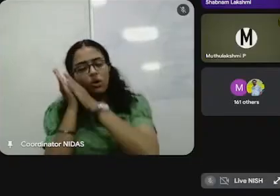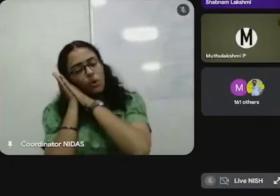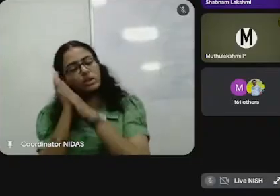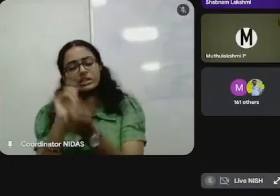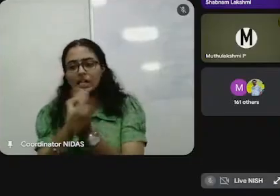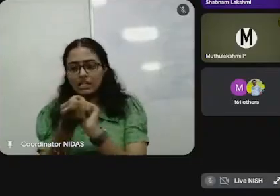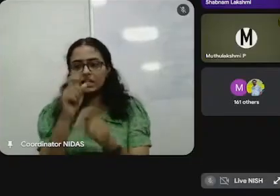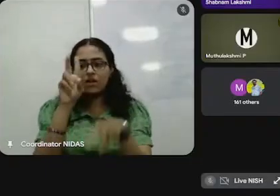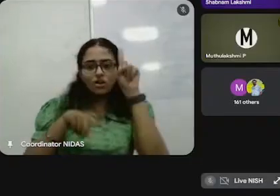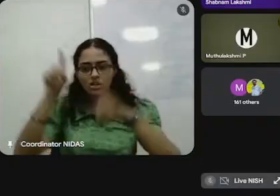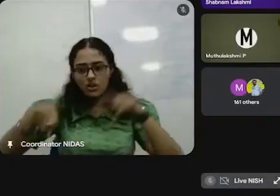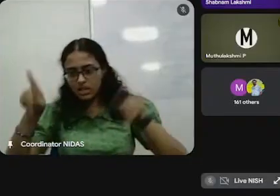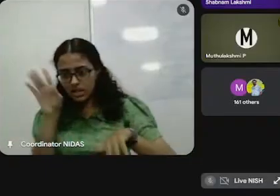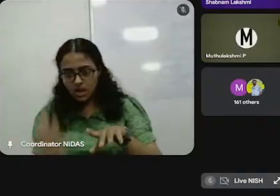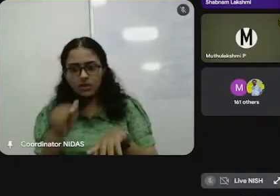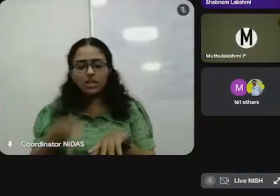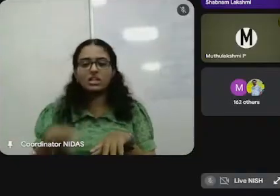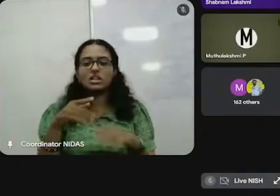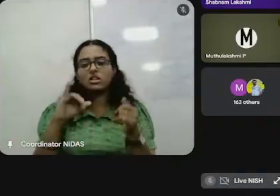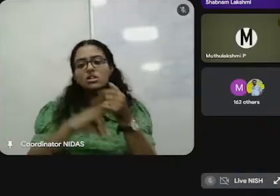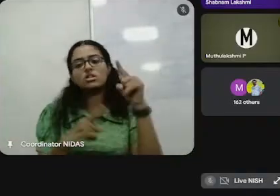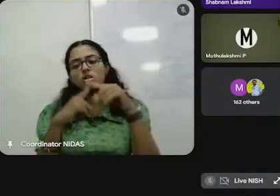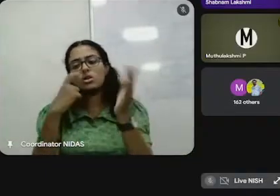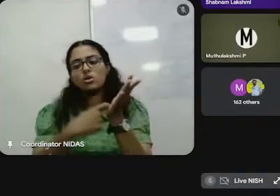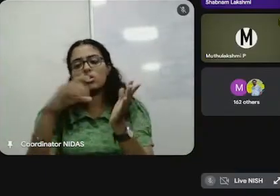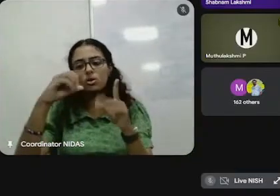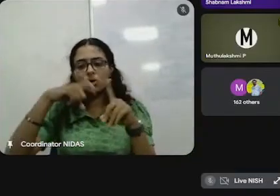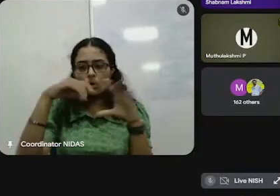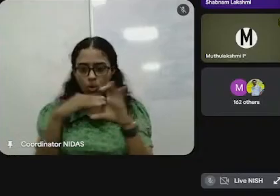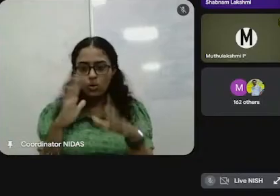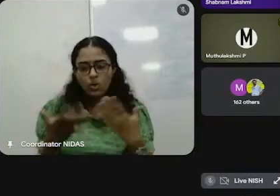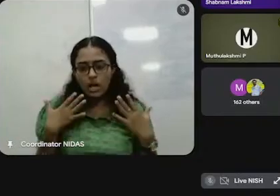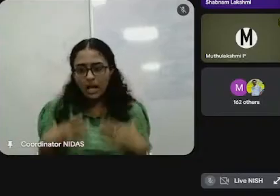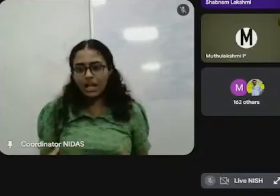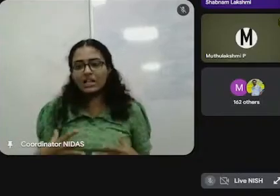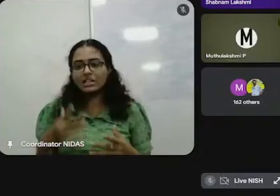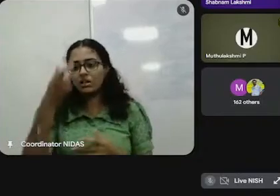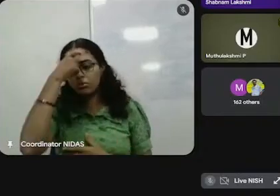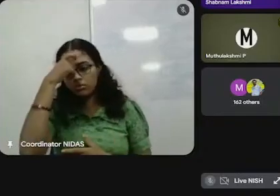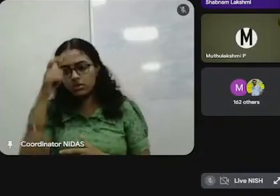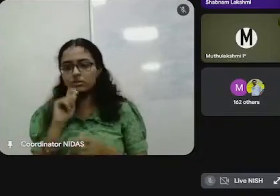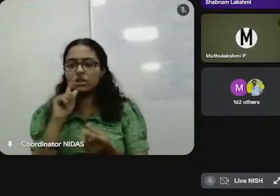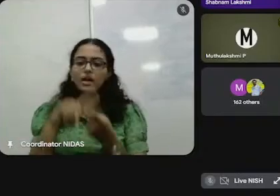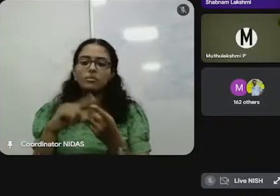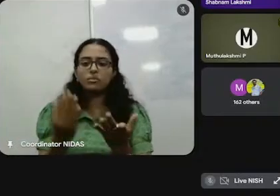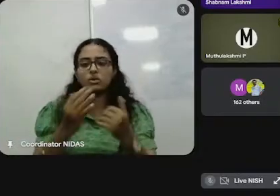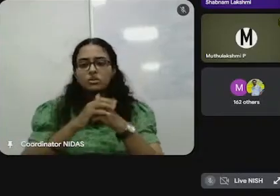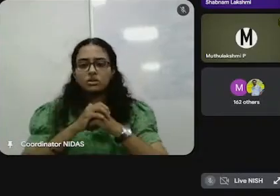മാറ്റങ്ങൾ ഇങ്ങനെയൊക്കെ സംഭവിക്കുമ്പോൾ ചിലപ്പോൾ അത് സ്ട്രോക്ക് അല്ലെങ്കിൽ മറ്റ് ആരോഗ്യ പ്രശ്നങ്ങളിലേക്ക് വഴിതെളിക്കാൻ സാധ്യതയുണ്ട്.